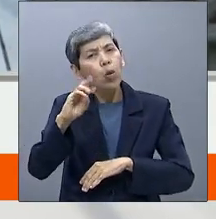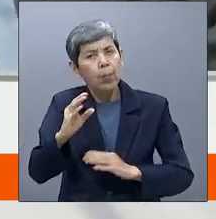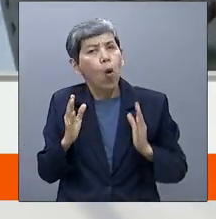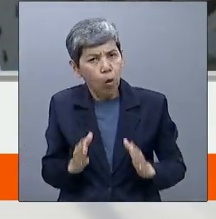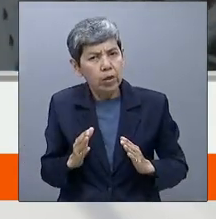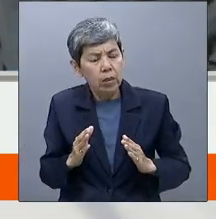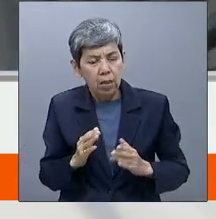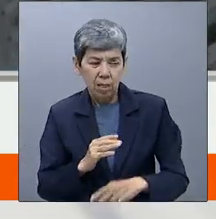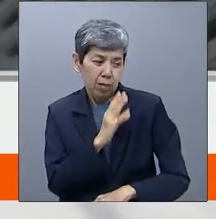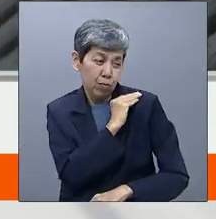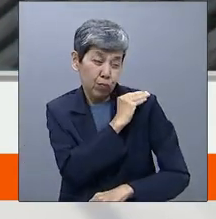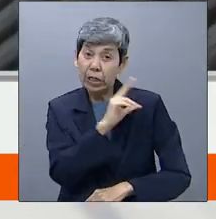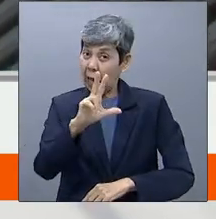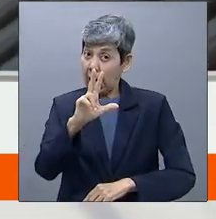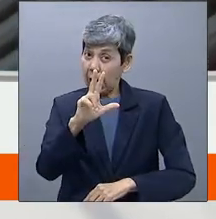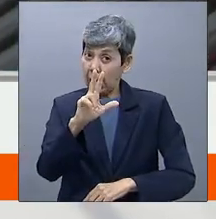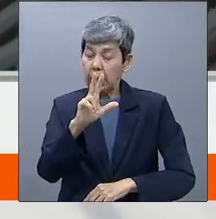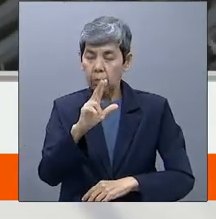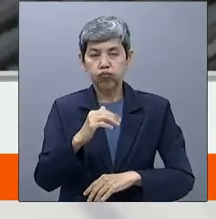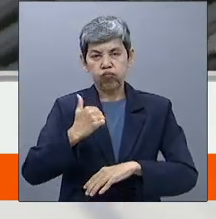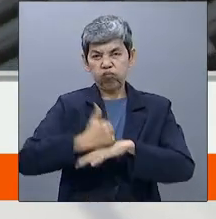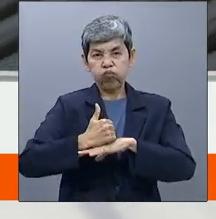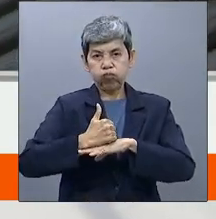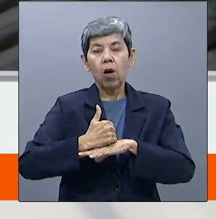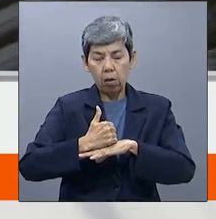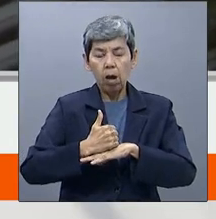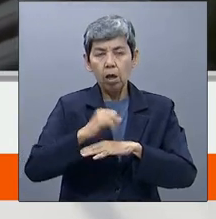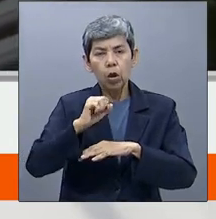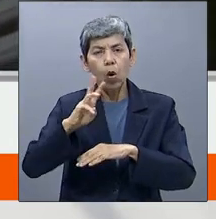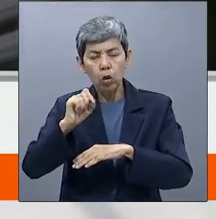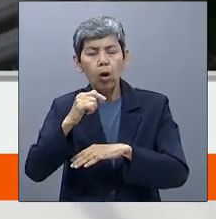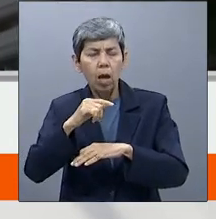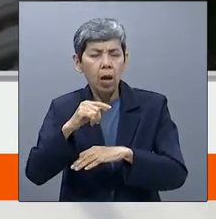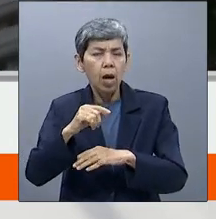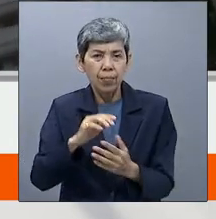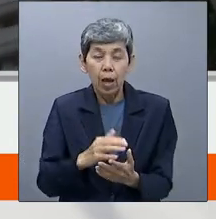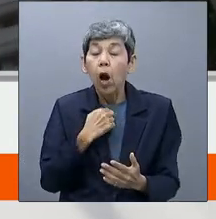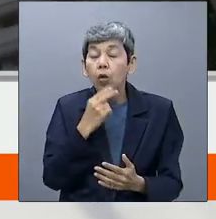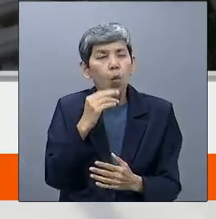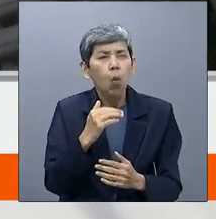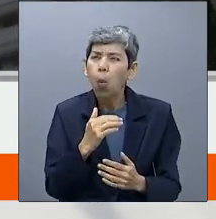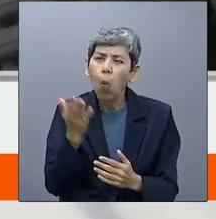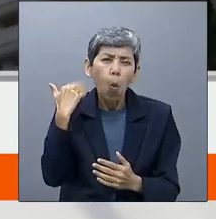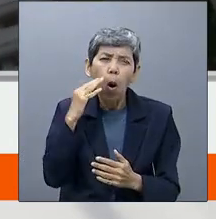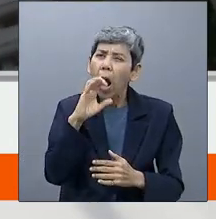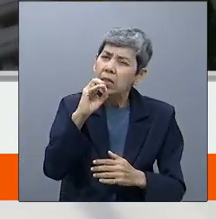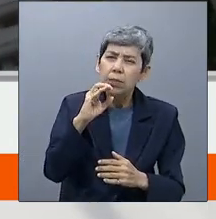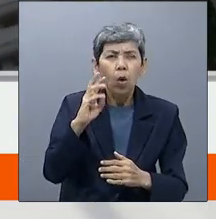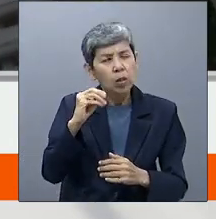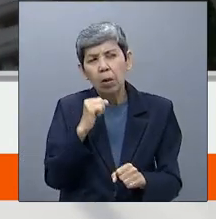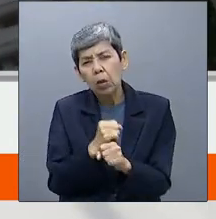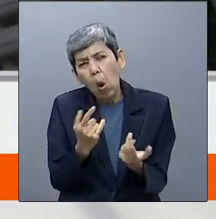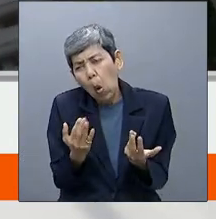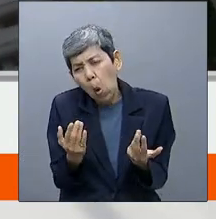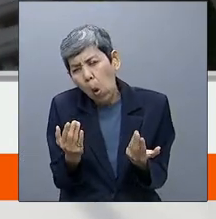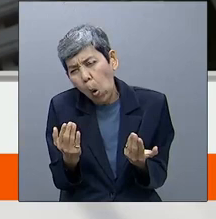ใครได้เป็นร้อยตำรวจเอกถือว่าเป็นผู้กองหรือเป็นสารวัตรแต่ปีนี้ไม่แค่นั้นน ะ เพราะฉะนั้นเนี่ยโอ้จะไปลองสารวัตรยาวนานเล